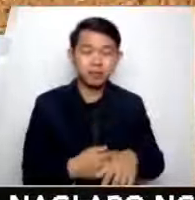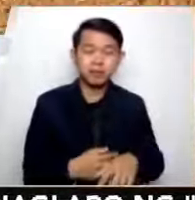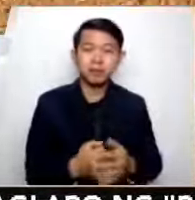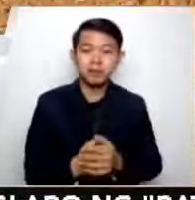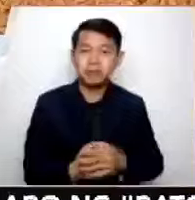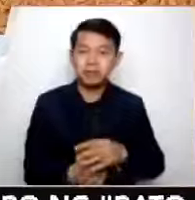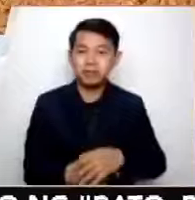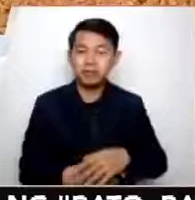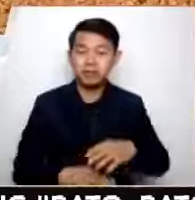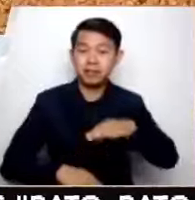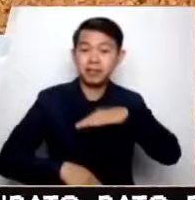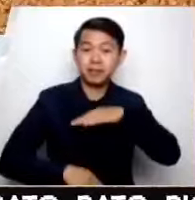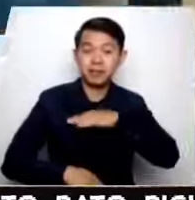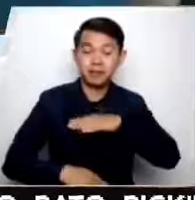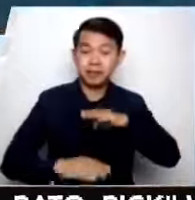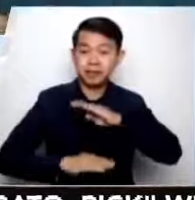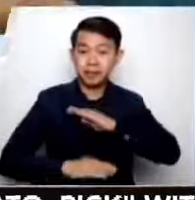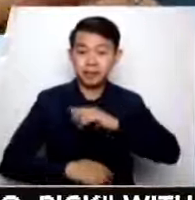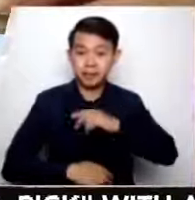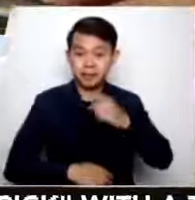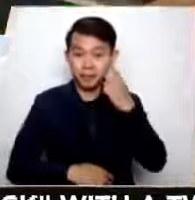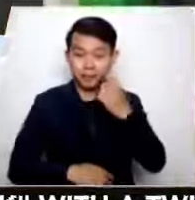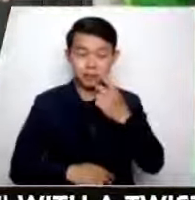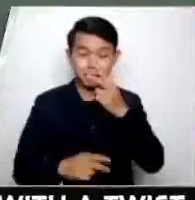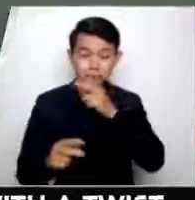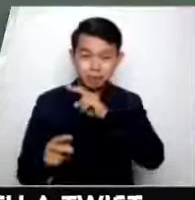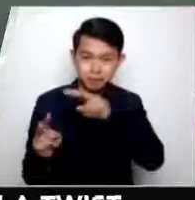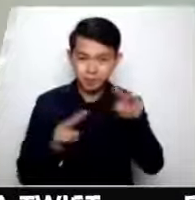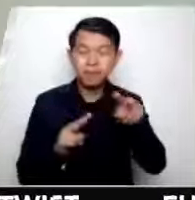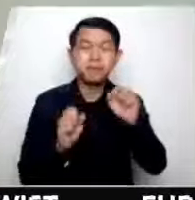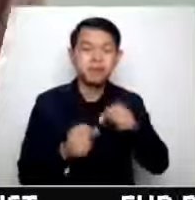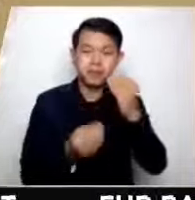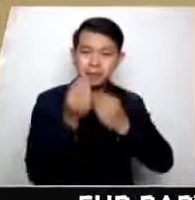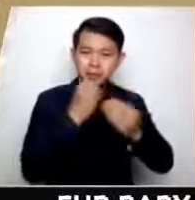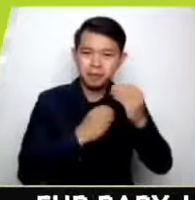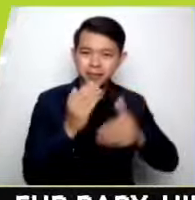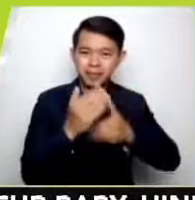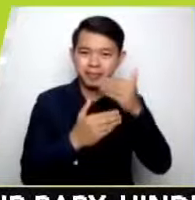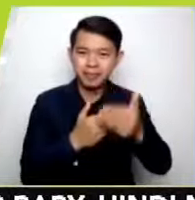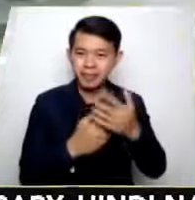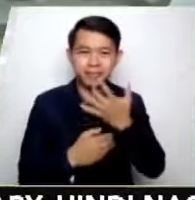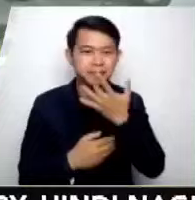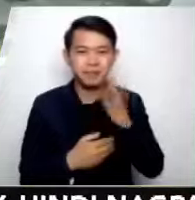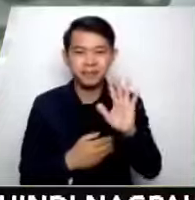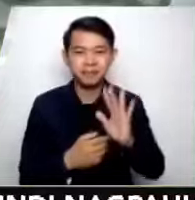very Singapore. Joseph Morong nagbabalita para sa GMA Integrated News.